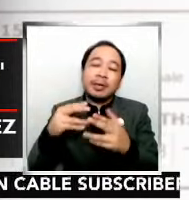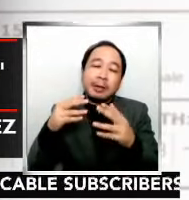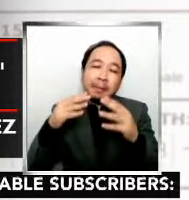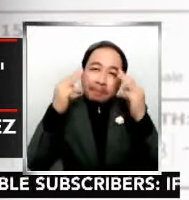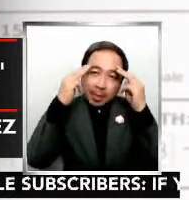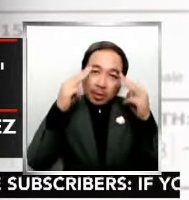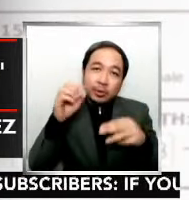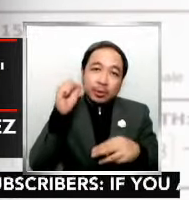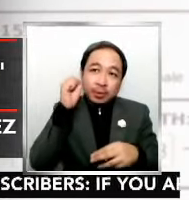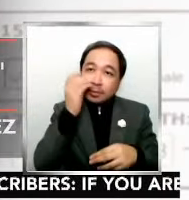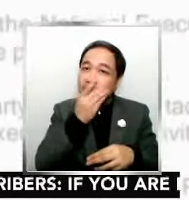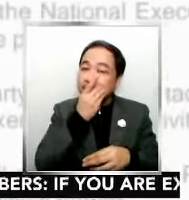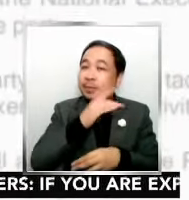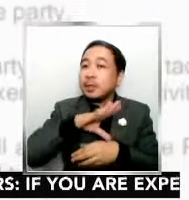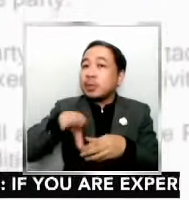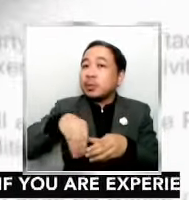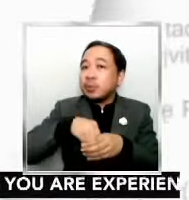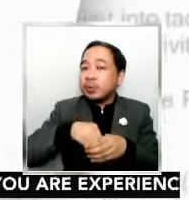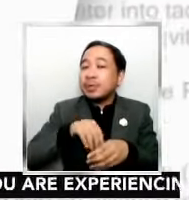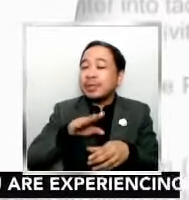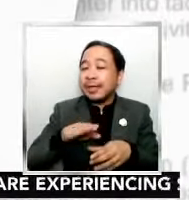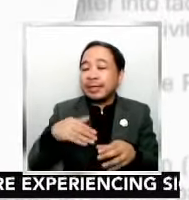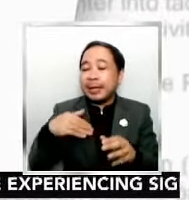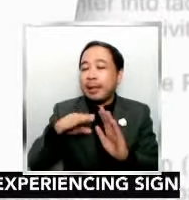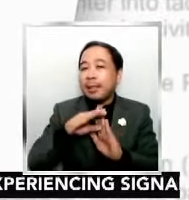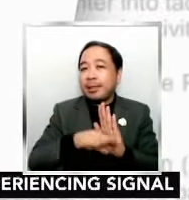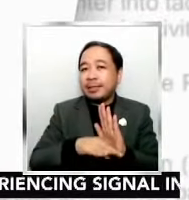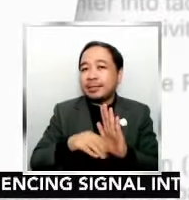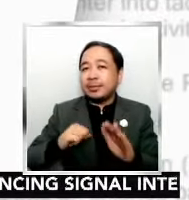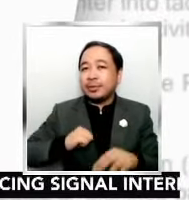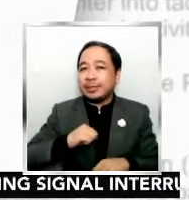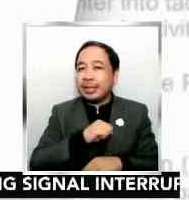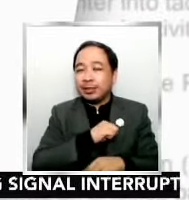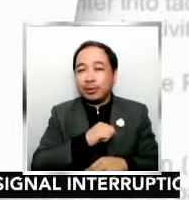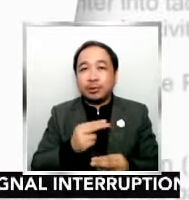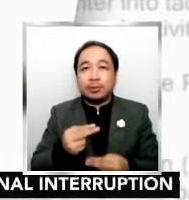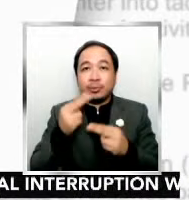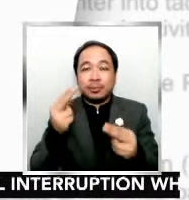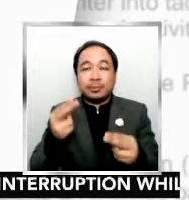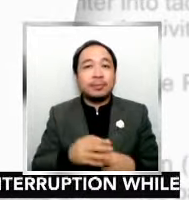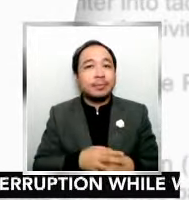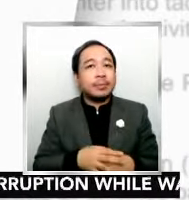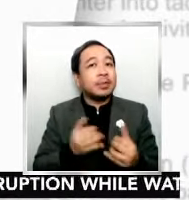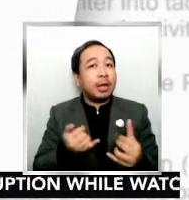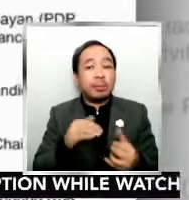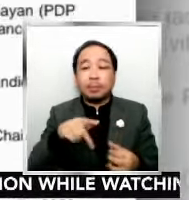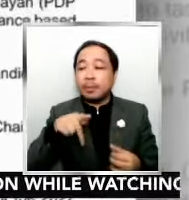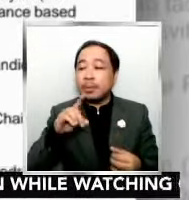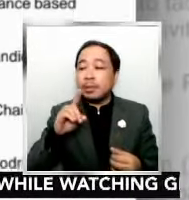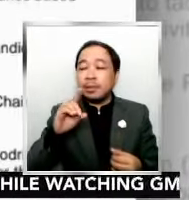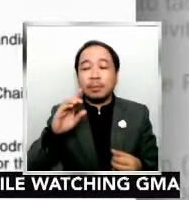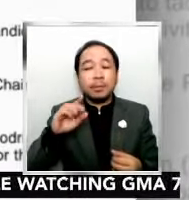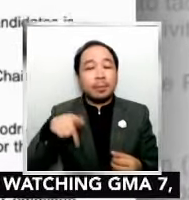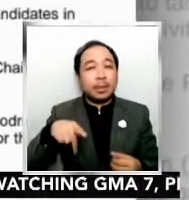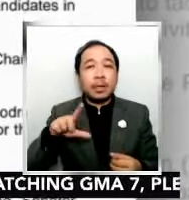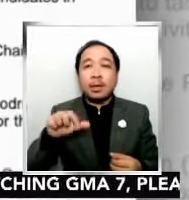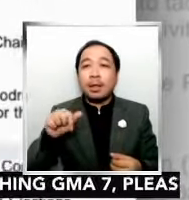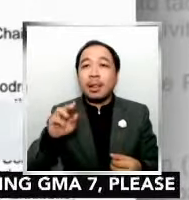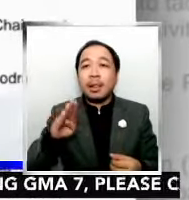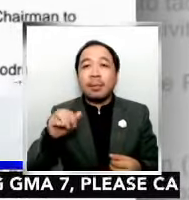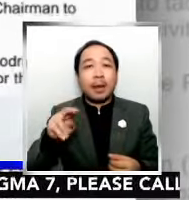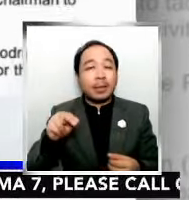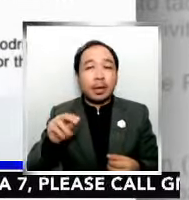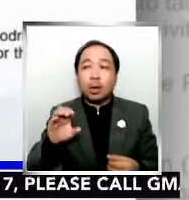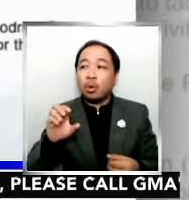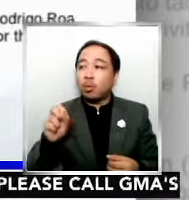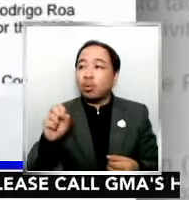kanilang senatorial candidates. Nagpasa naman ng resolusyon ang PDP Laban Cusi faction na nagpapahayag ng suporta